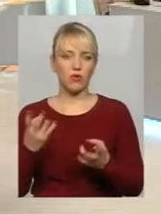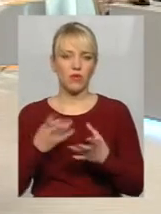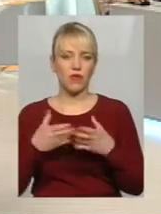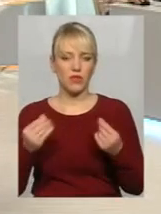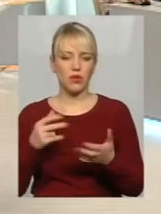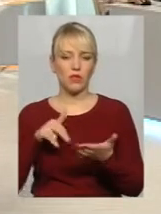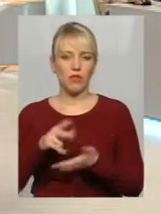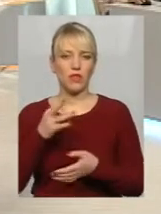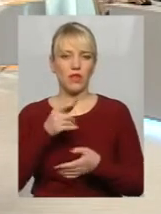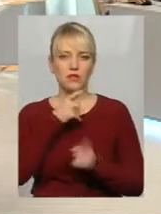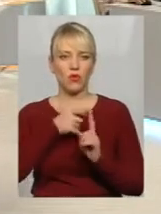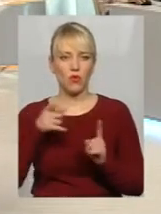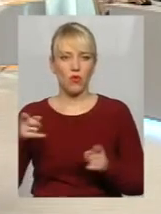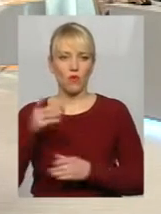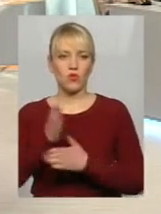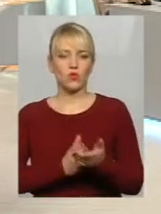строкову службу?